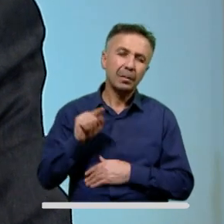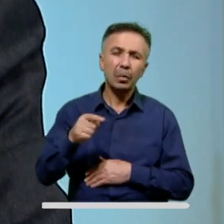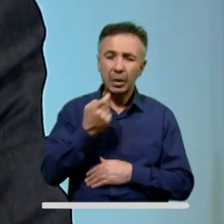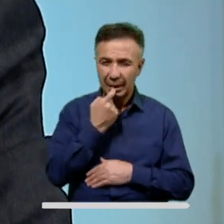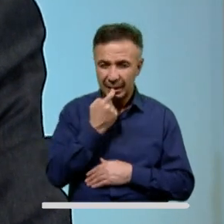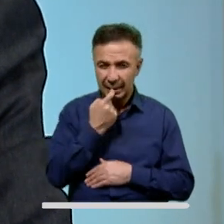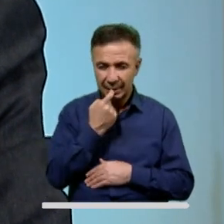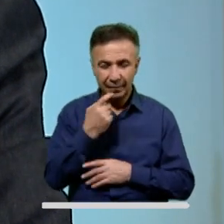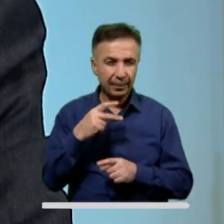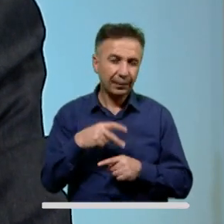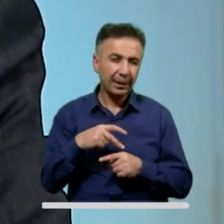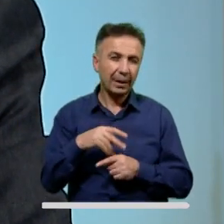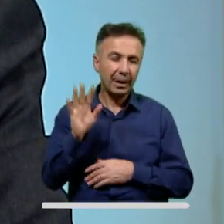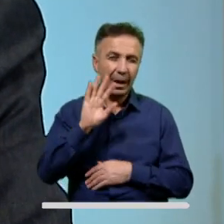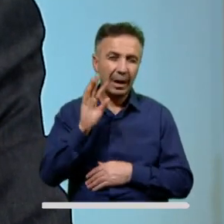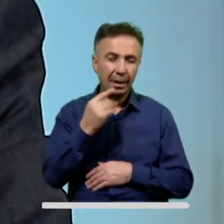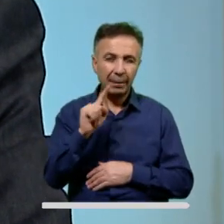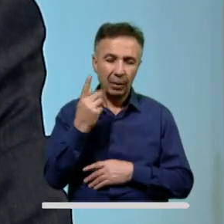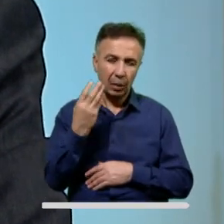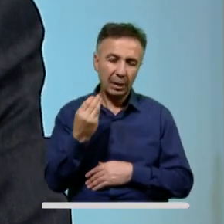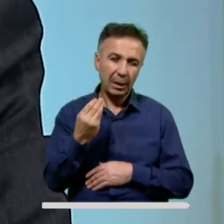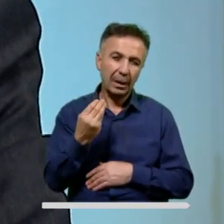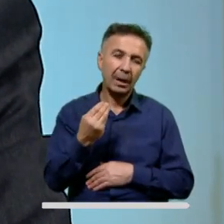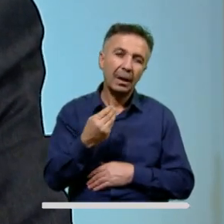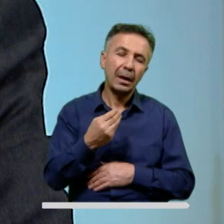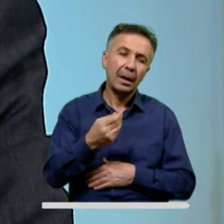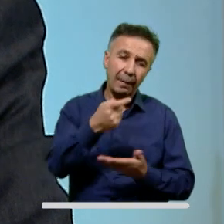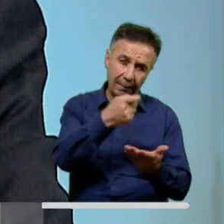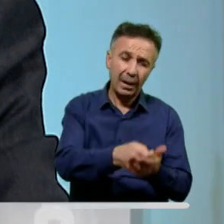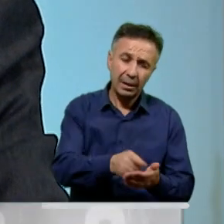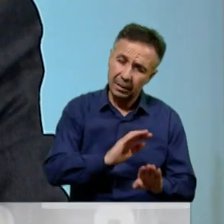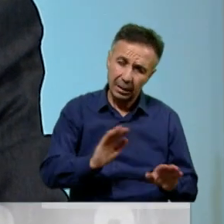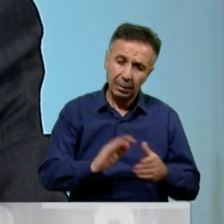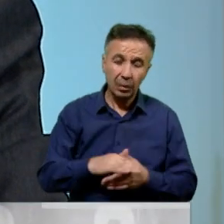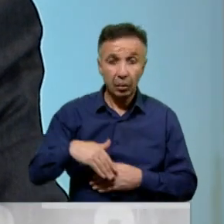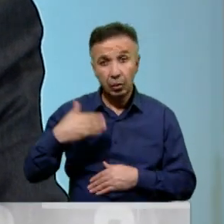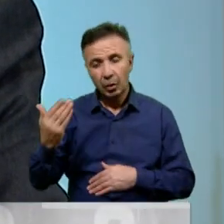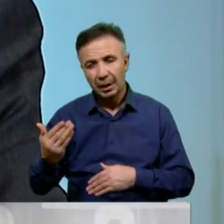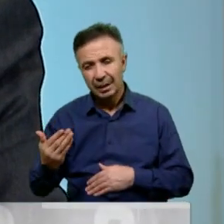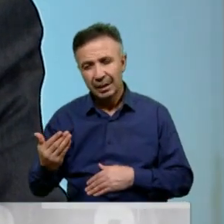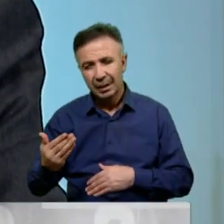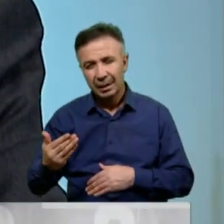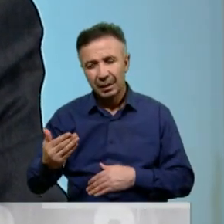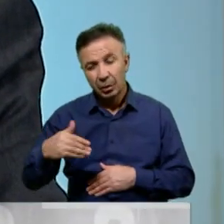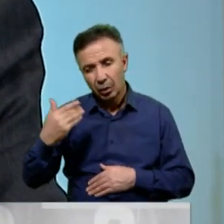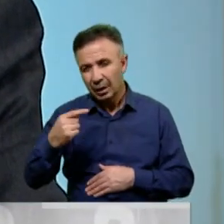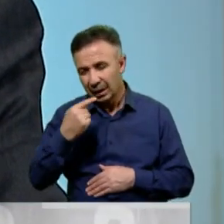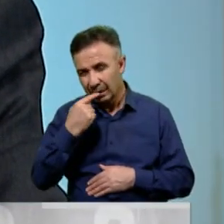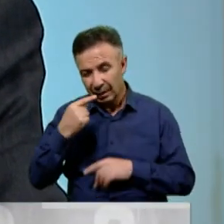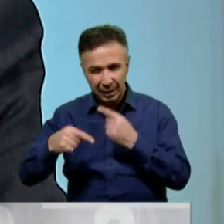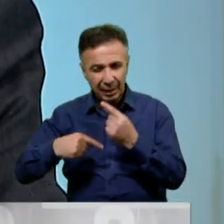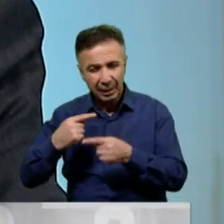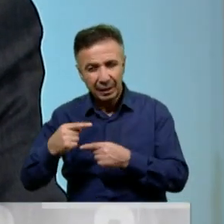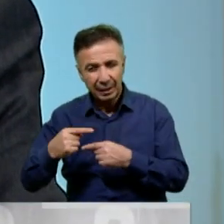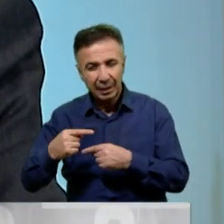senenin zekatını 50 bin lira olarak takdim ettiniz. Tamam. Sonraki senenin 50 bin lirasını verebilir misiniz? El